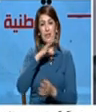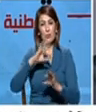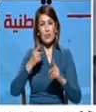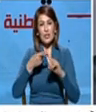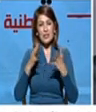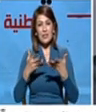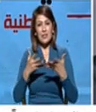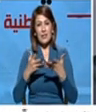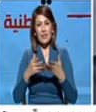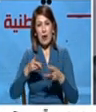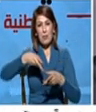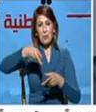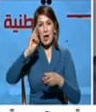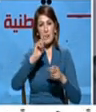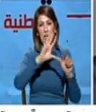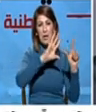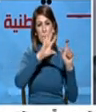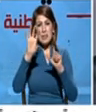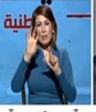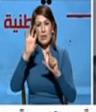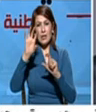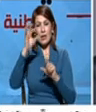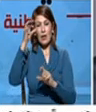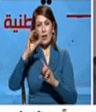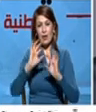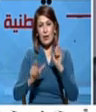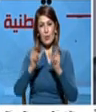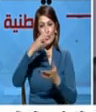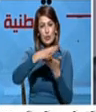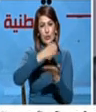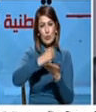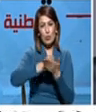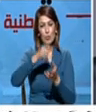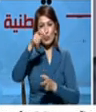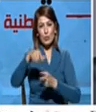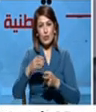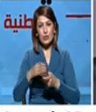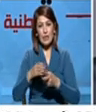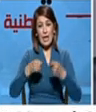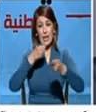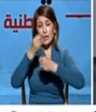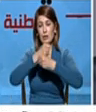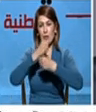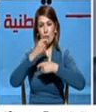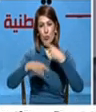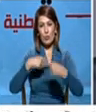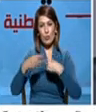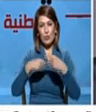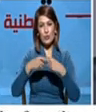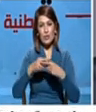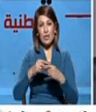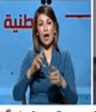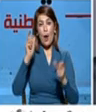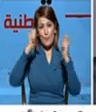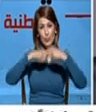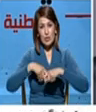اه اه سبعين اه وكاله بين بريد سريع وترد بريديه يمكن والحلفاء يمشي ومباشره